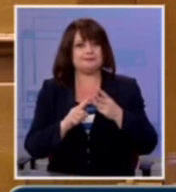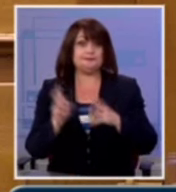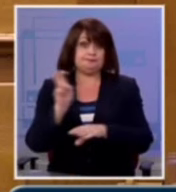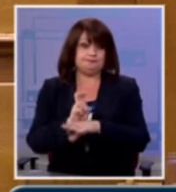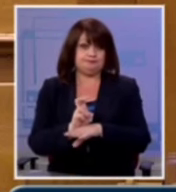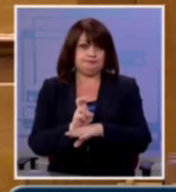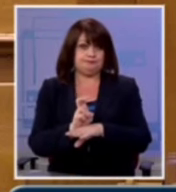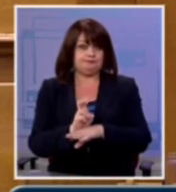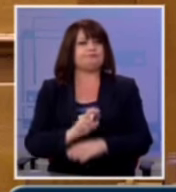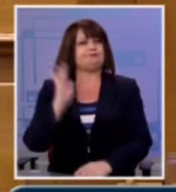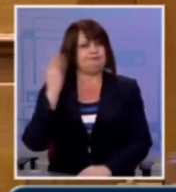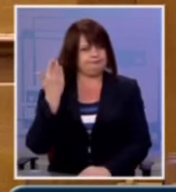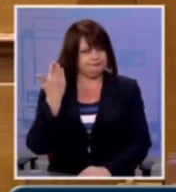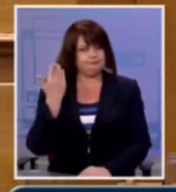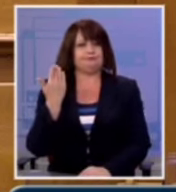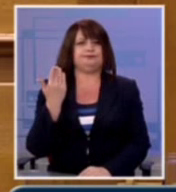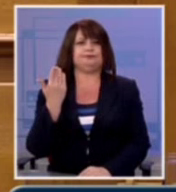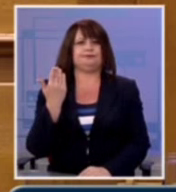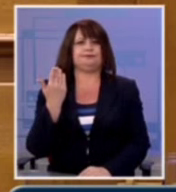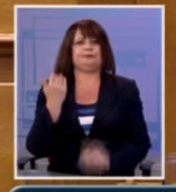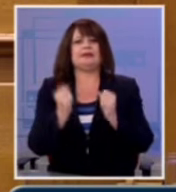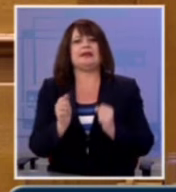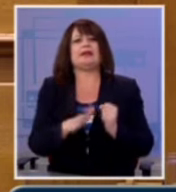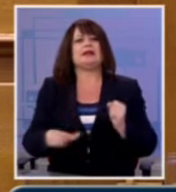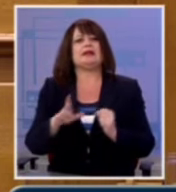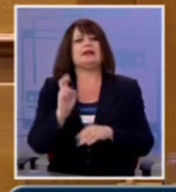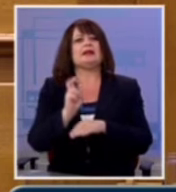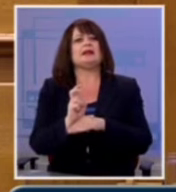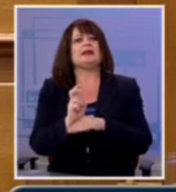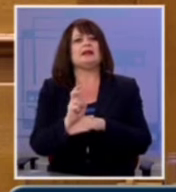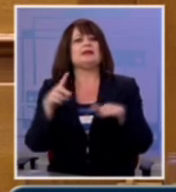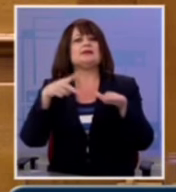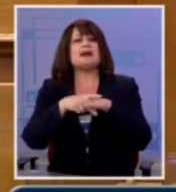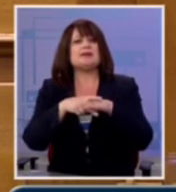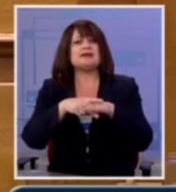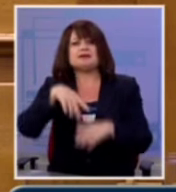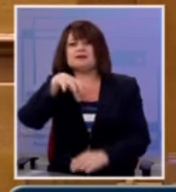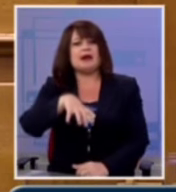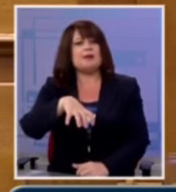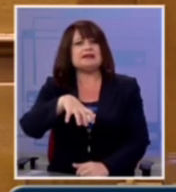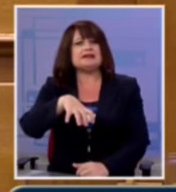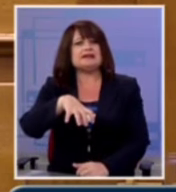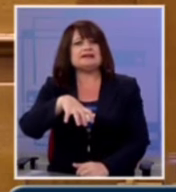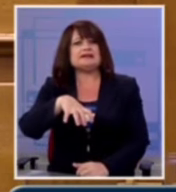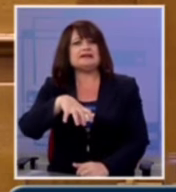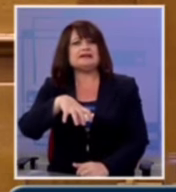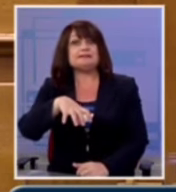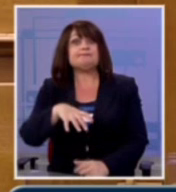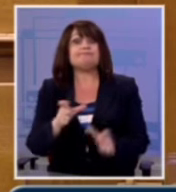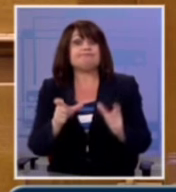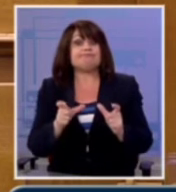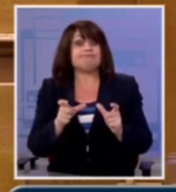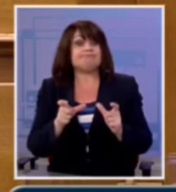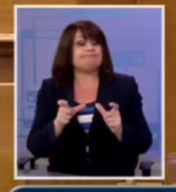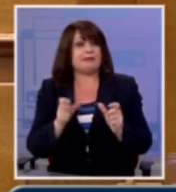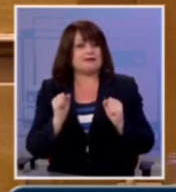εκκρεμότητα από την παλιά κατάσταση υπήρχε ένας τραπεζικός τομέας ο οποίος ήταν επισφαλής